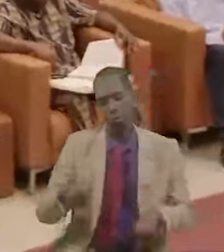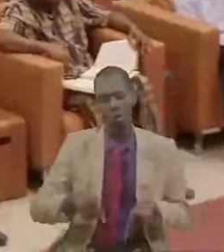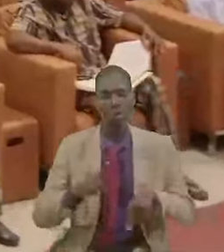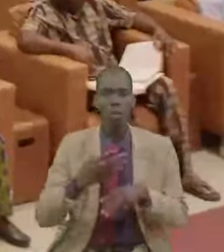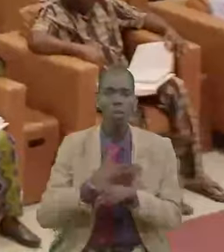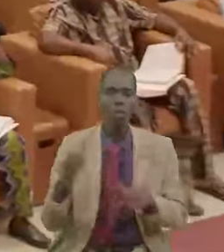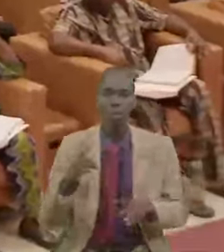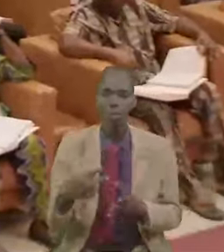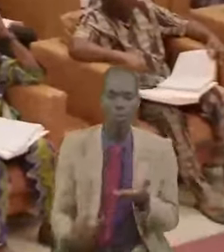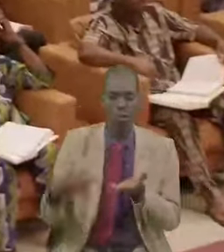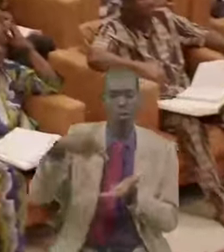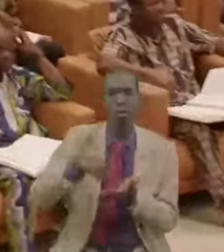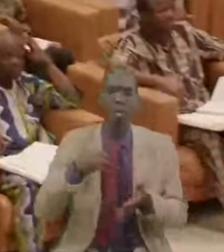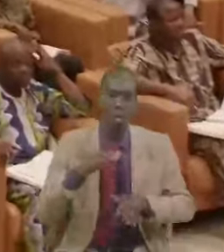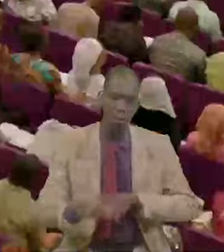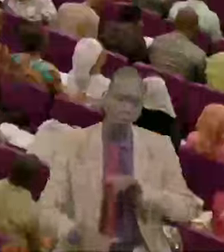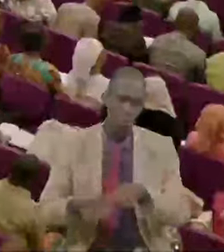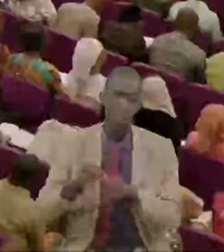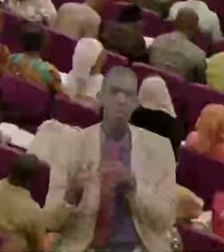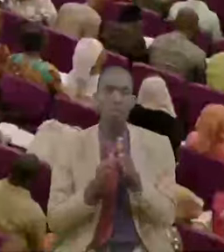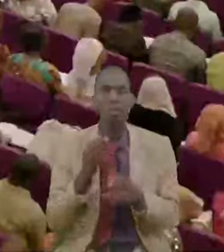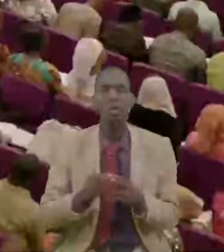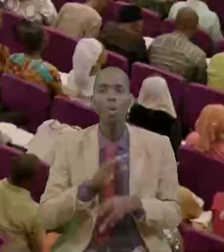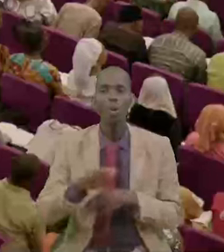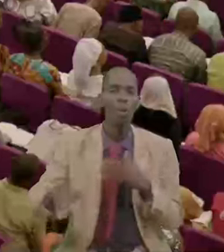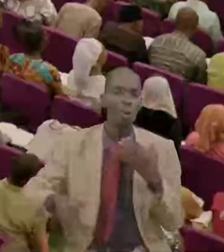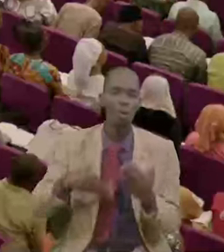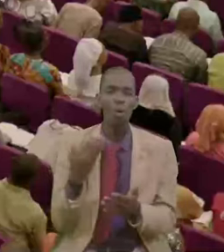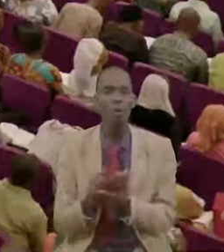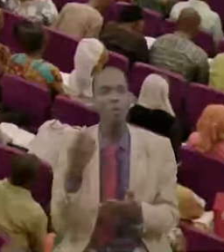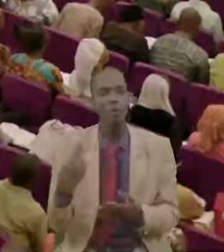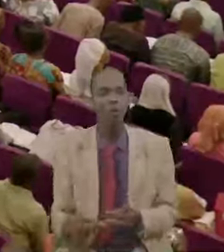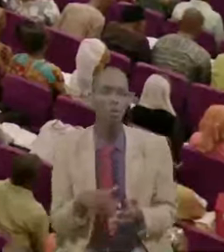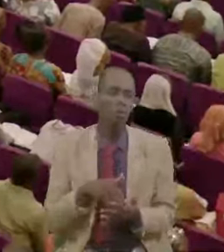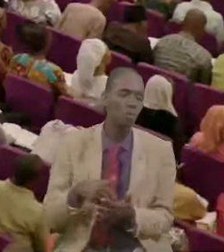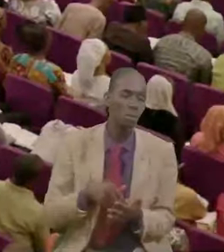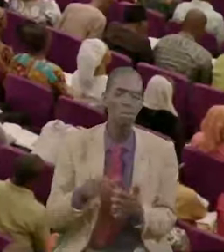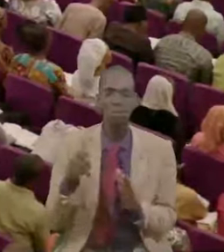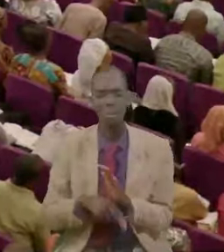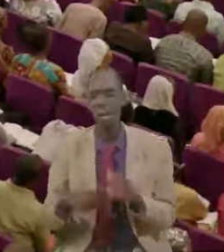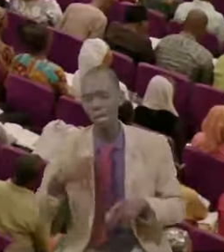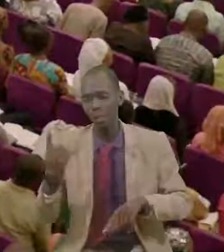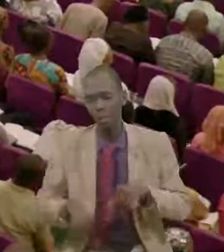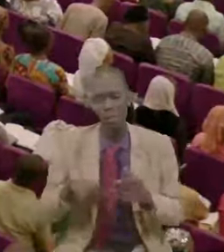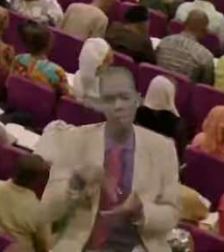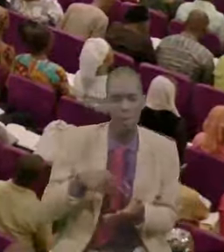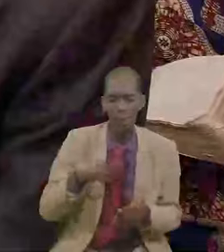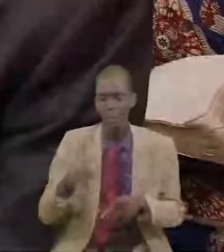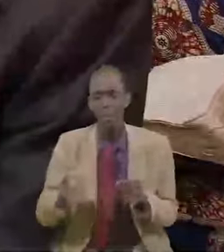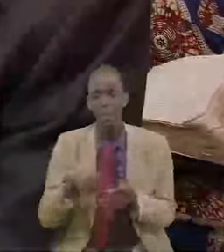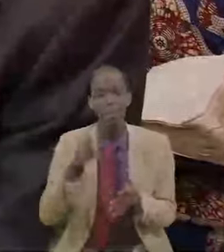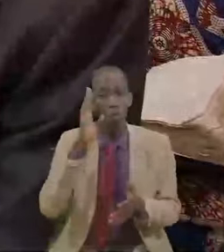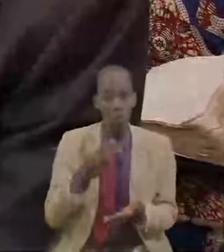La paralysie est guérie. Vous allez vous lever et marcher. Et toute la faiblesse, je ne peux pas me lever. Vous allez vous lever, vous